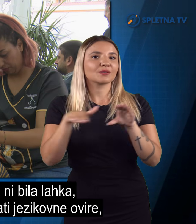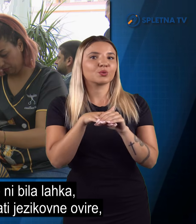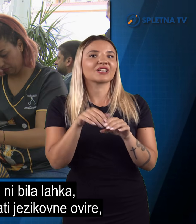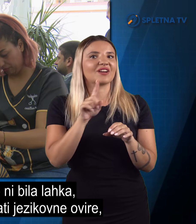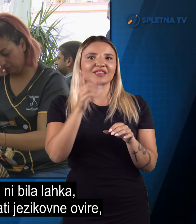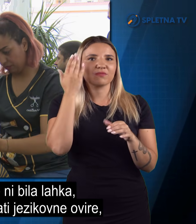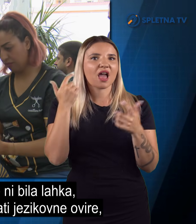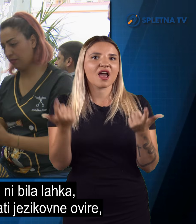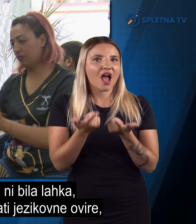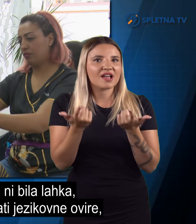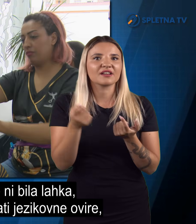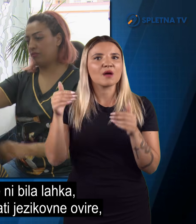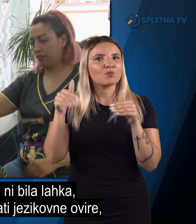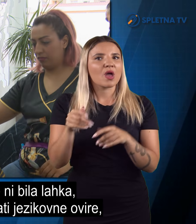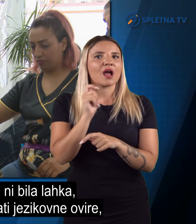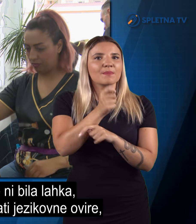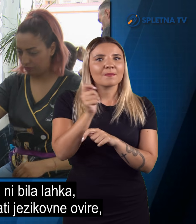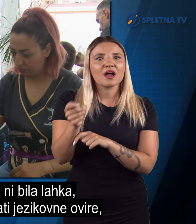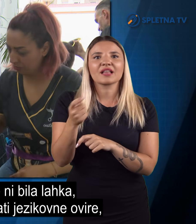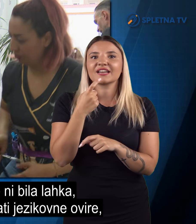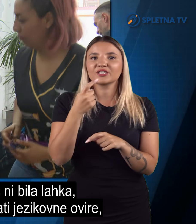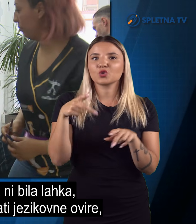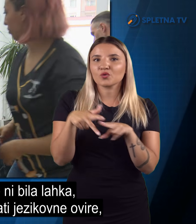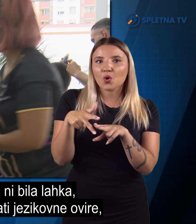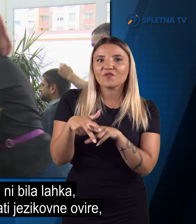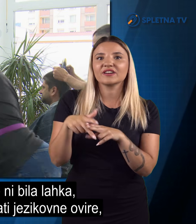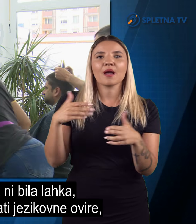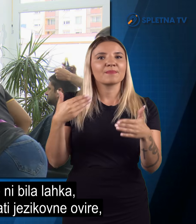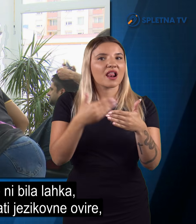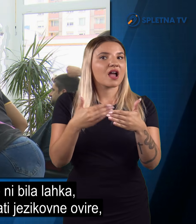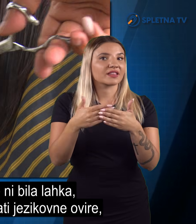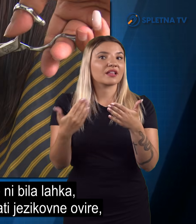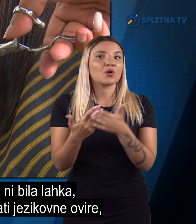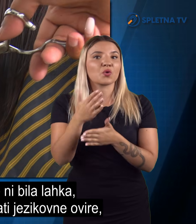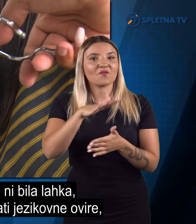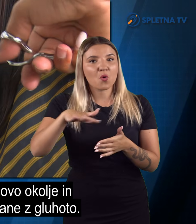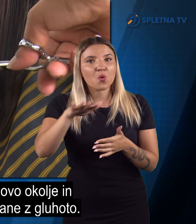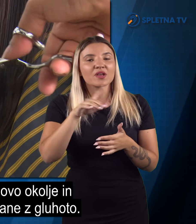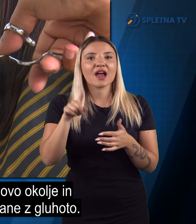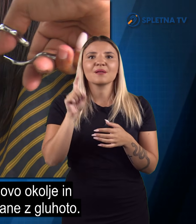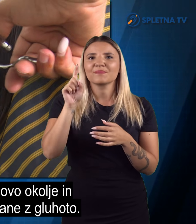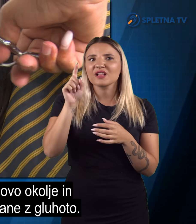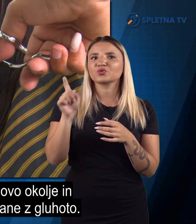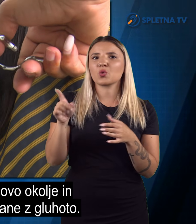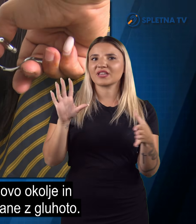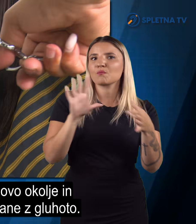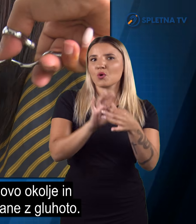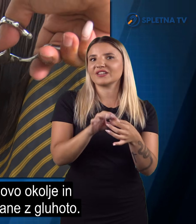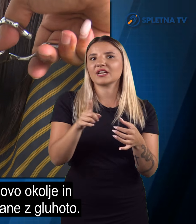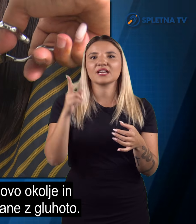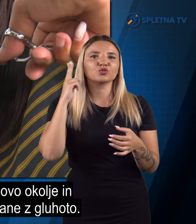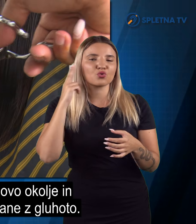lahka, saj je morala premagati jezikovne ovire, prilagajanje na novo okolje in predsodke, povezane z